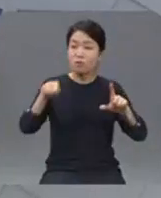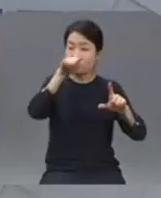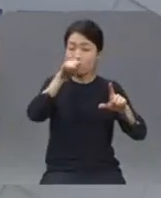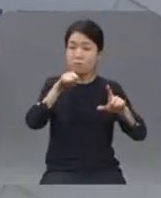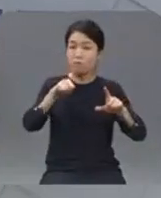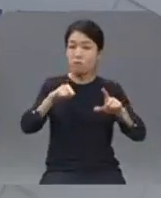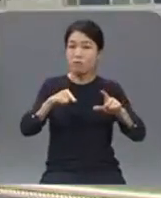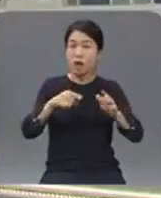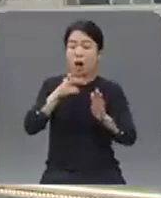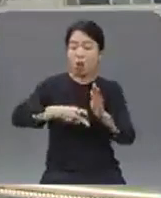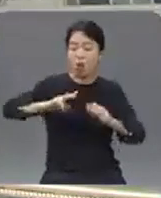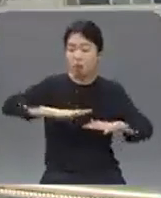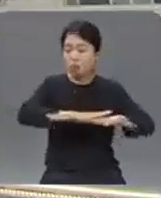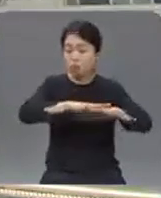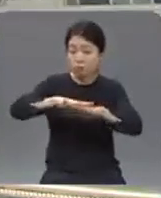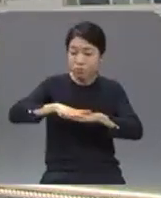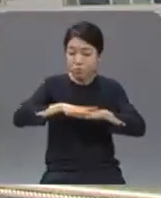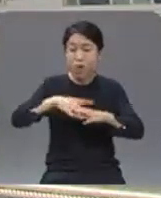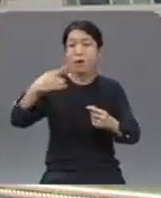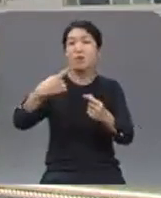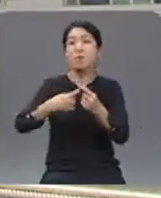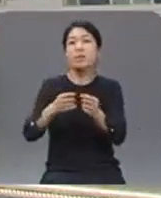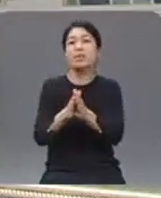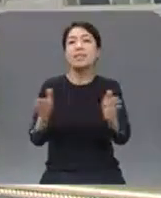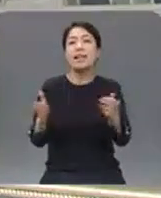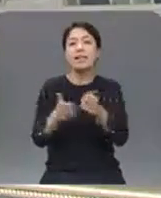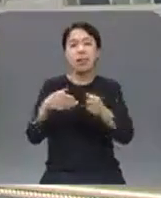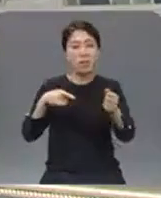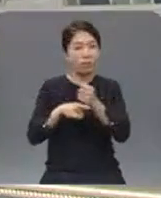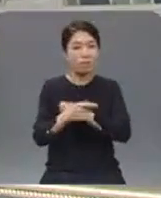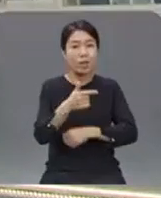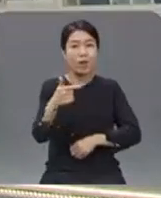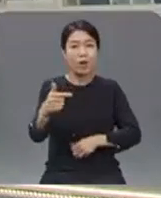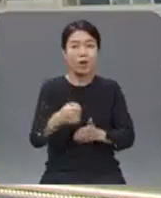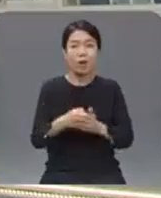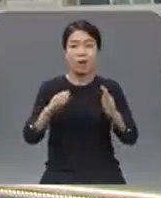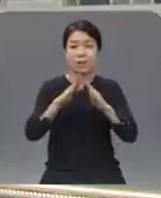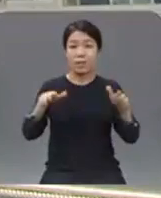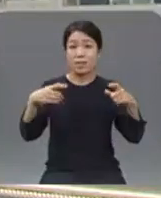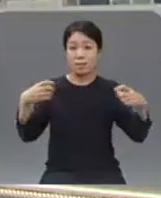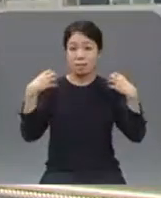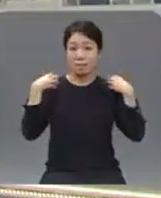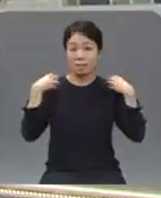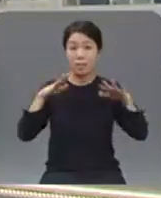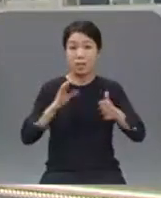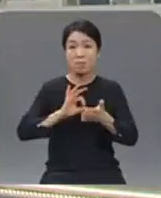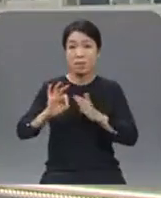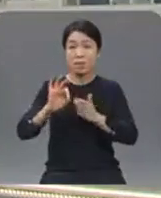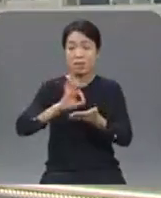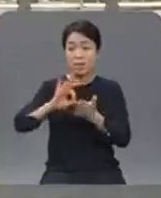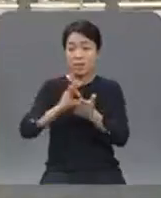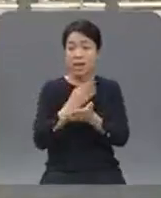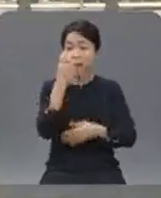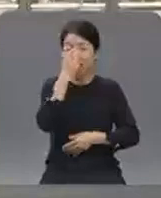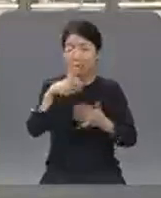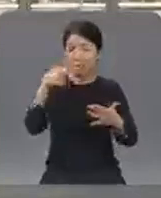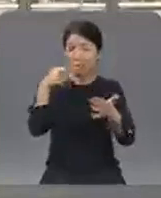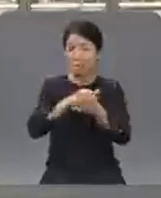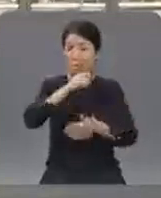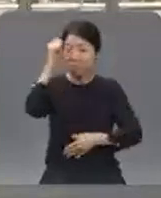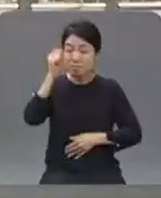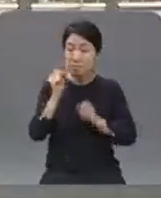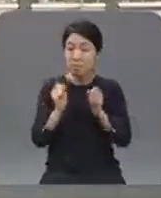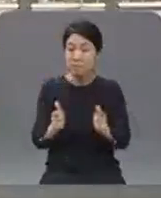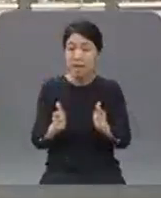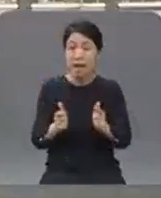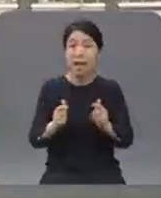순환철도망 구축에 첫 단추여서 의미가 큽니다 전라남도는 이번 예타 선정을 발판 삼아 전남을